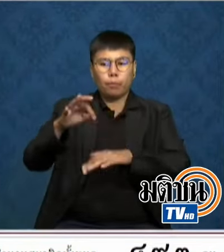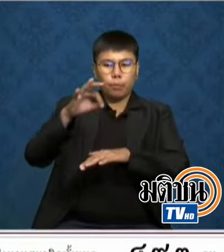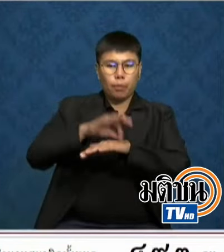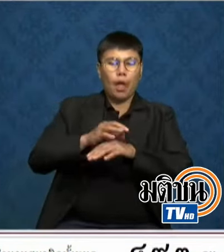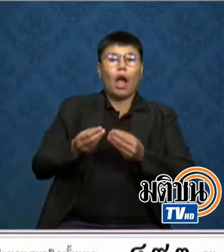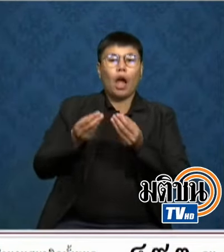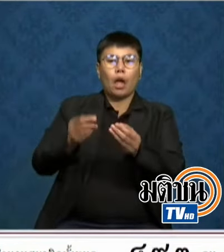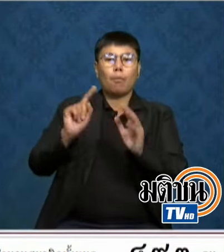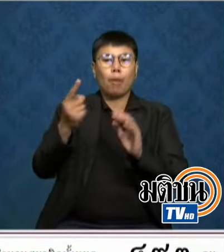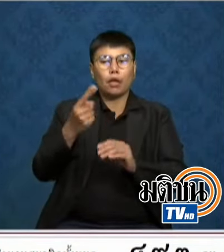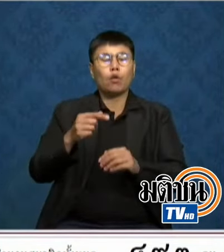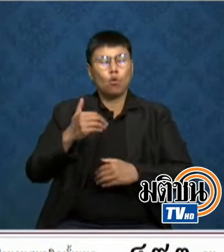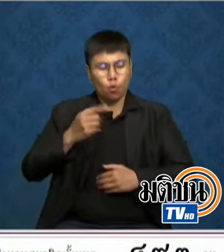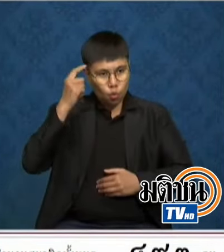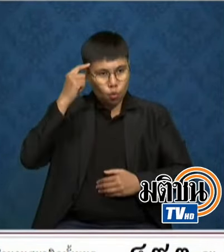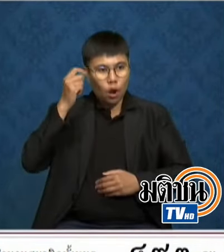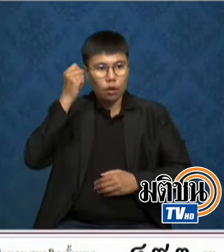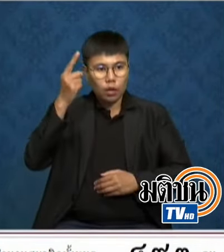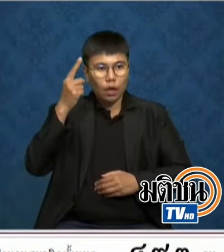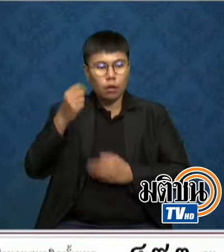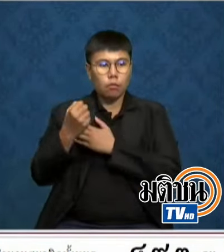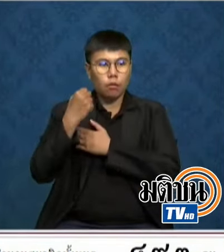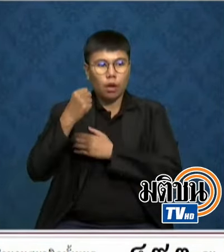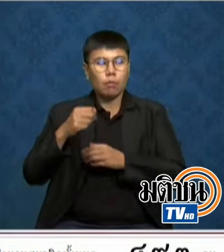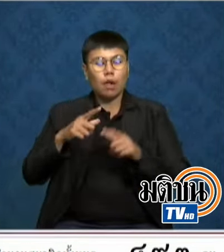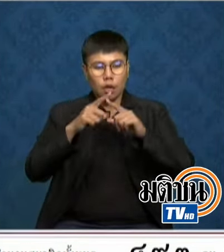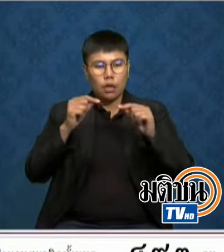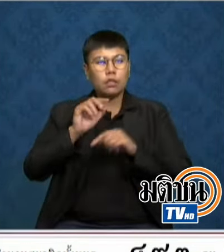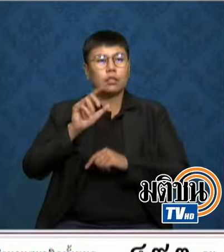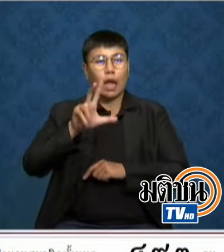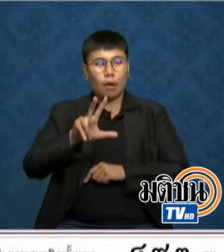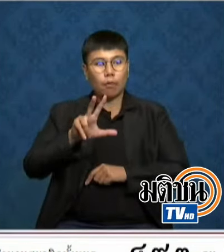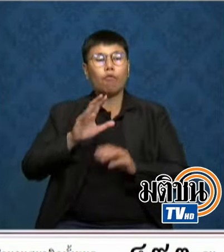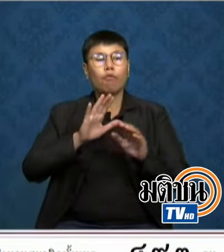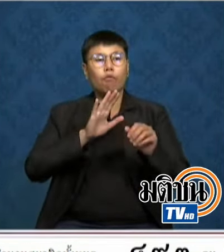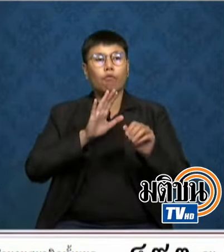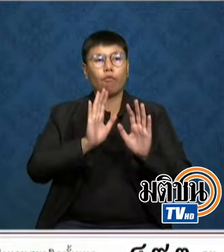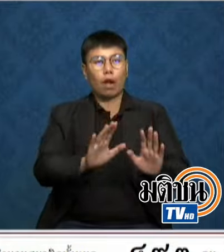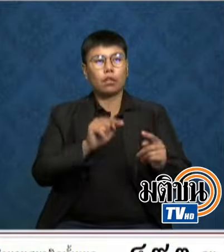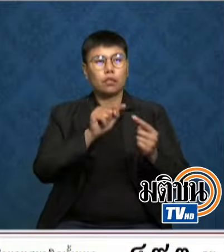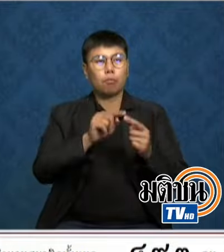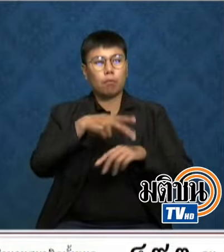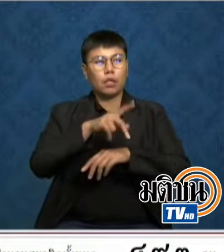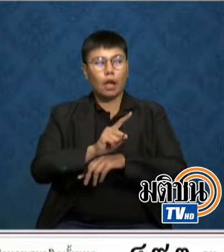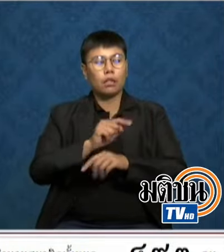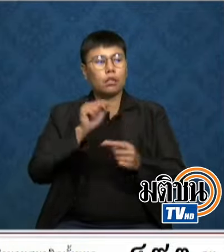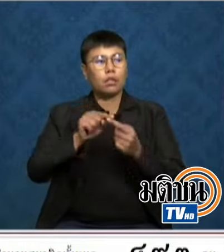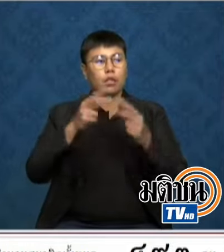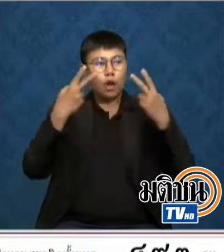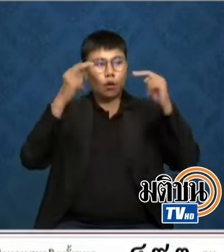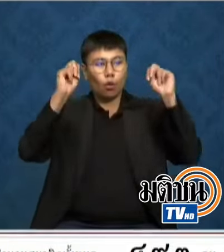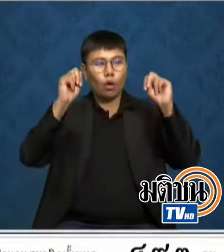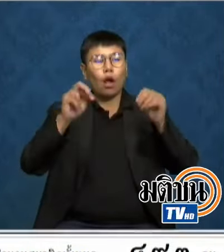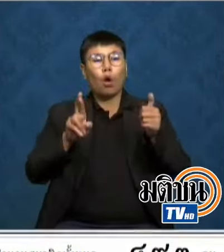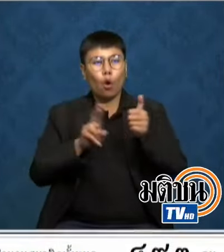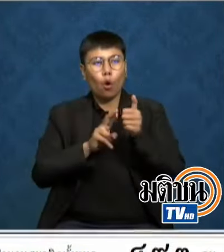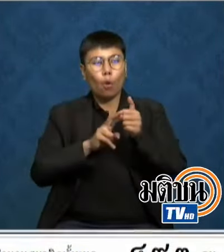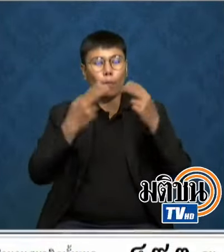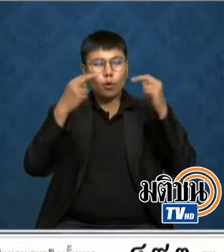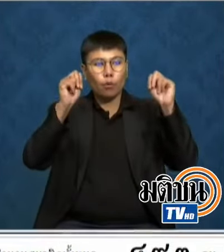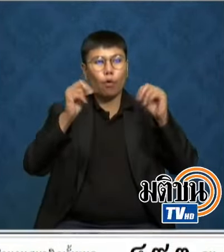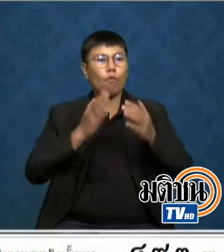ครับจะต้องรู้เข้าใจงานทางด้านความมั่นคงก็จะเป็น3เรื่องที่ฝากผ่านท่านประธานนะครับไปถึงท่านนายกรัฐมนตรีและรองนายกรัฐมนตรีฝ่าย